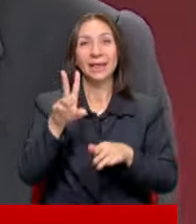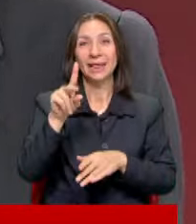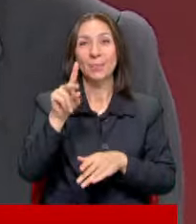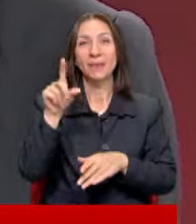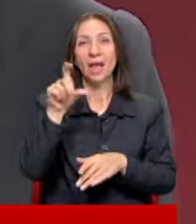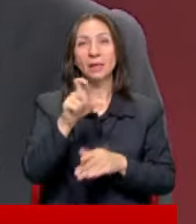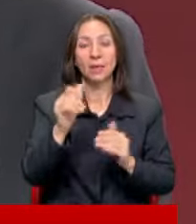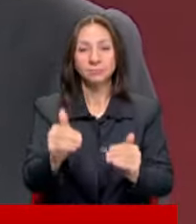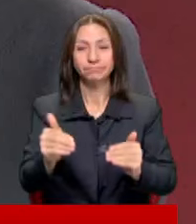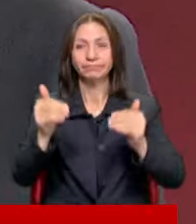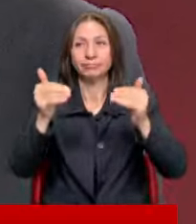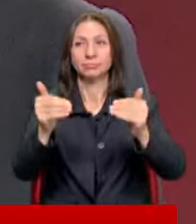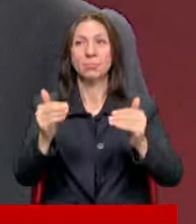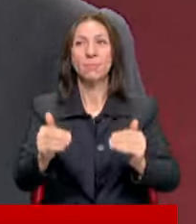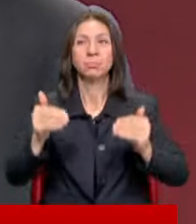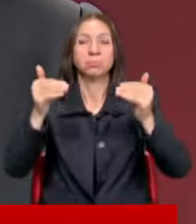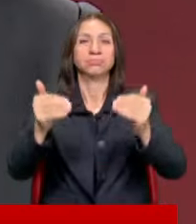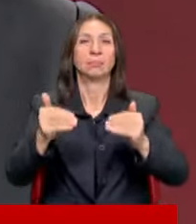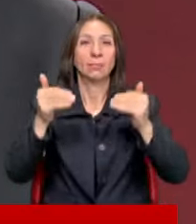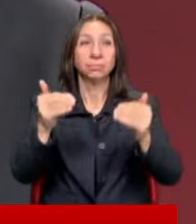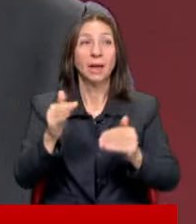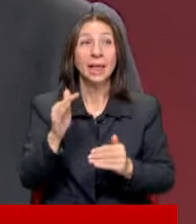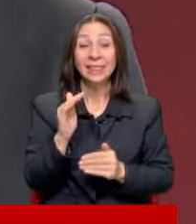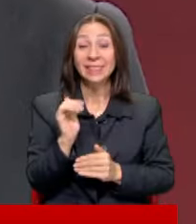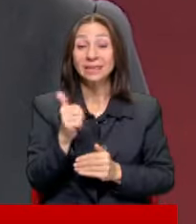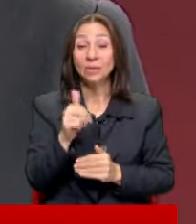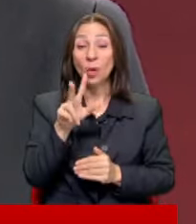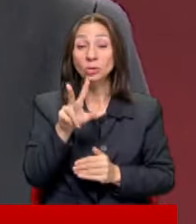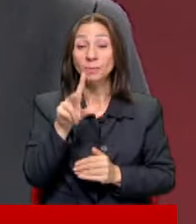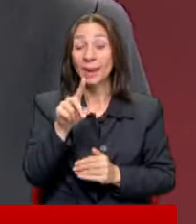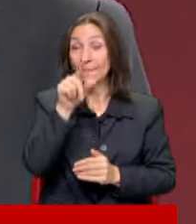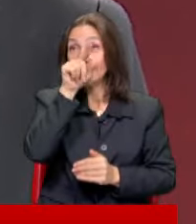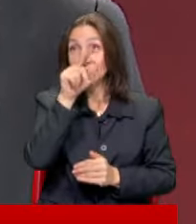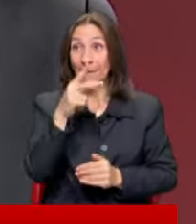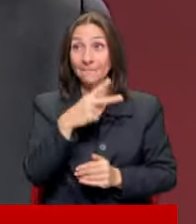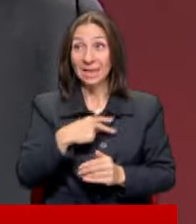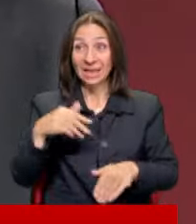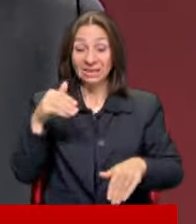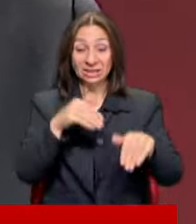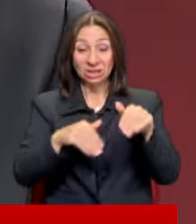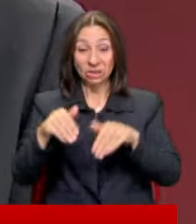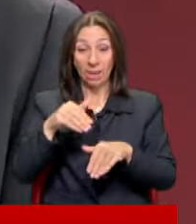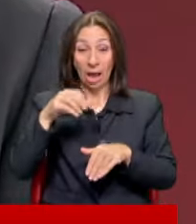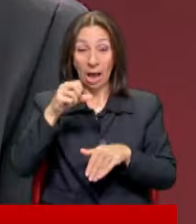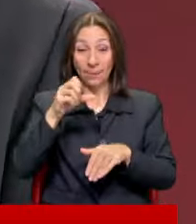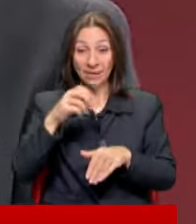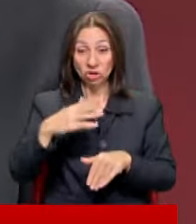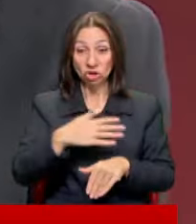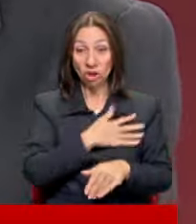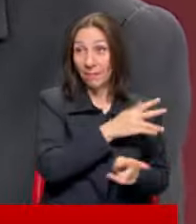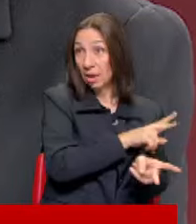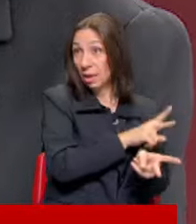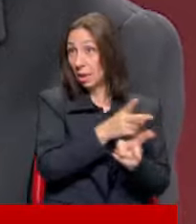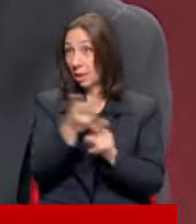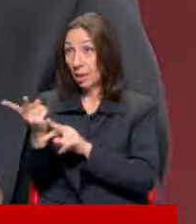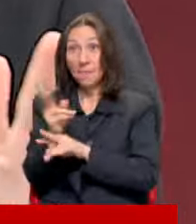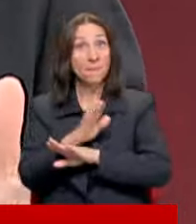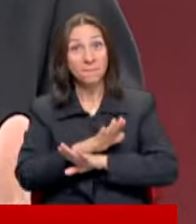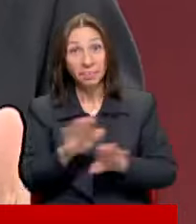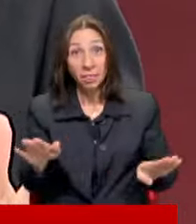bir ertelenmiş ne zamanki 31 Mart yerel seçimlerinde belediyeler Ak Partiden Cumhuriyet Halk Partisi'ne